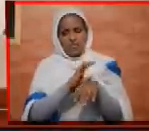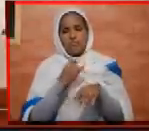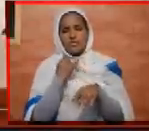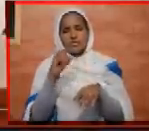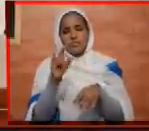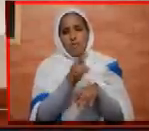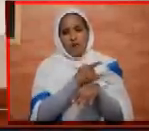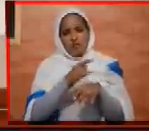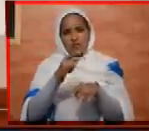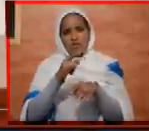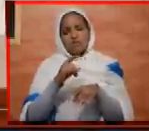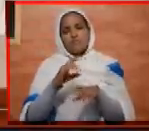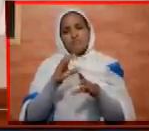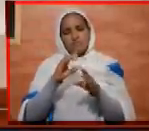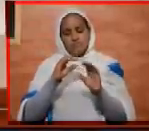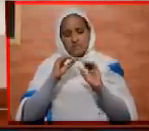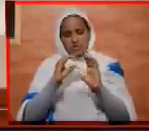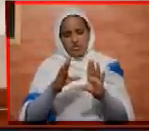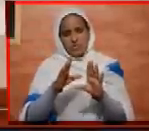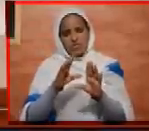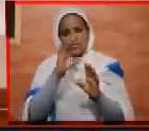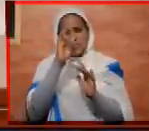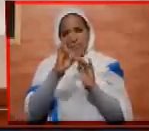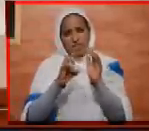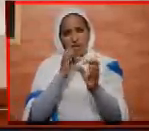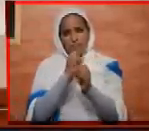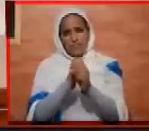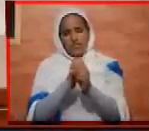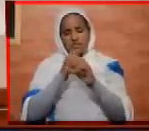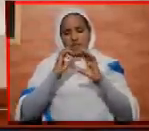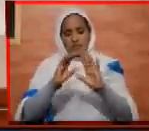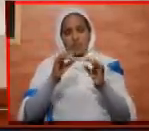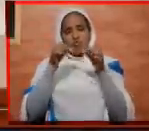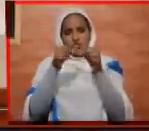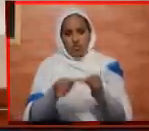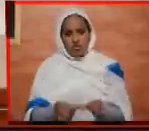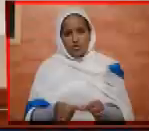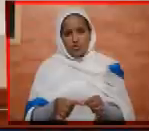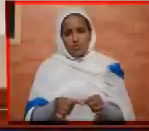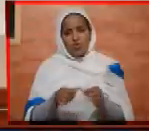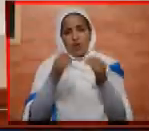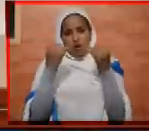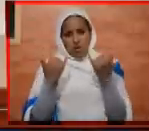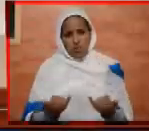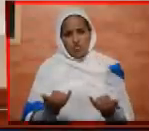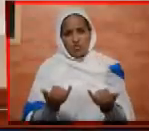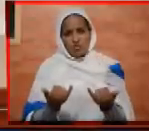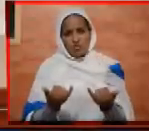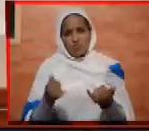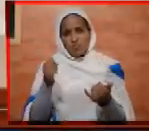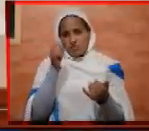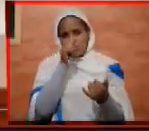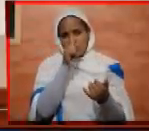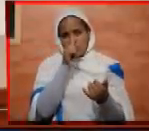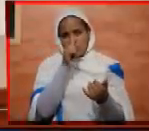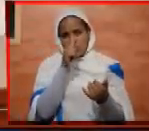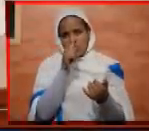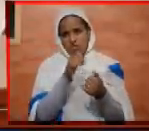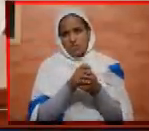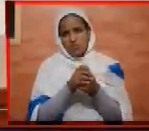እያገለገልኩ እገኛለሁ። እሺ፣ ሁለታችሁንም በድጋሚ በጣም ነው የማመሰግነው። እግዚአብሔር ይስጥልን።